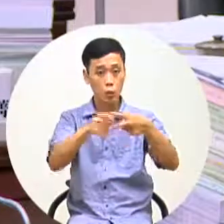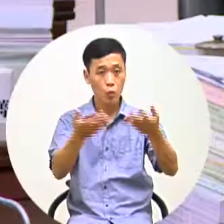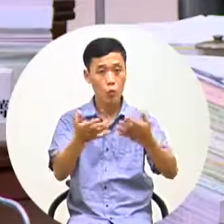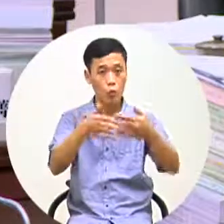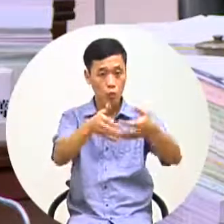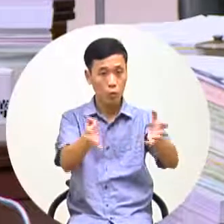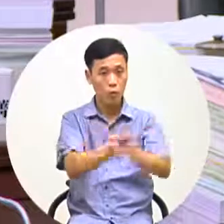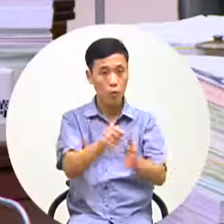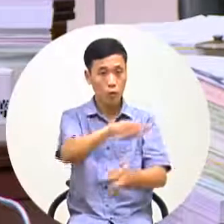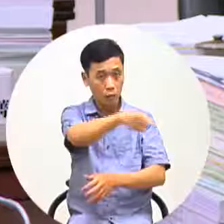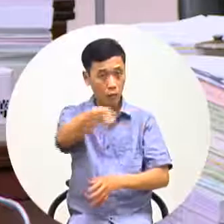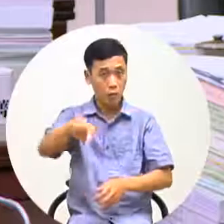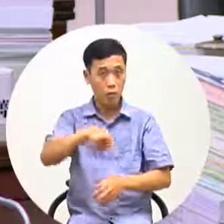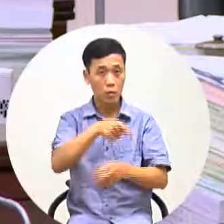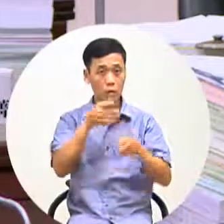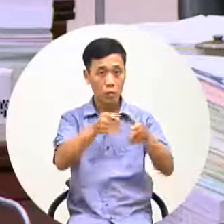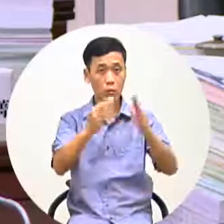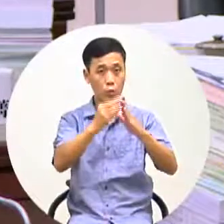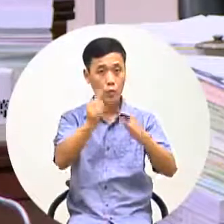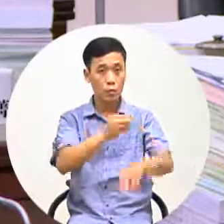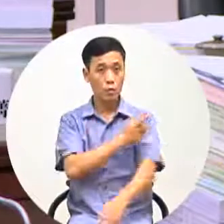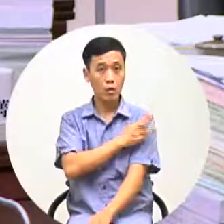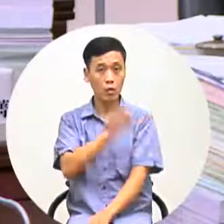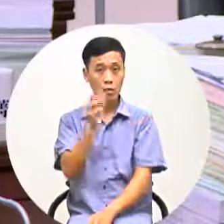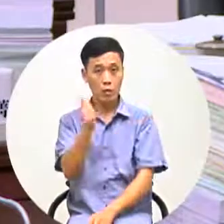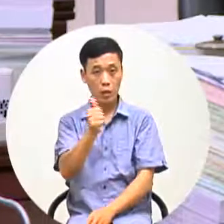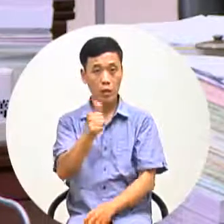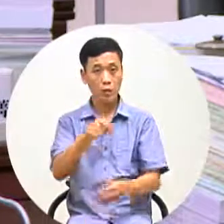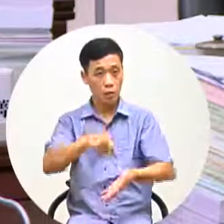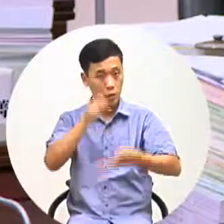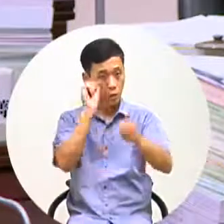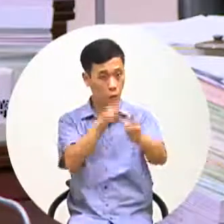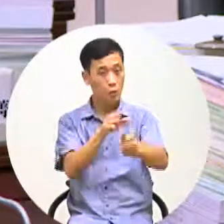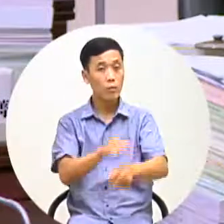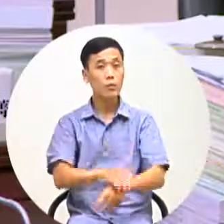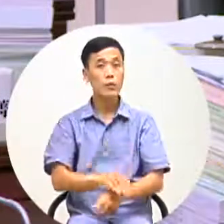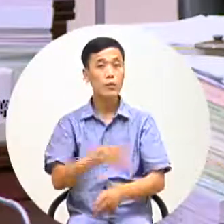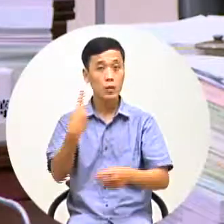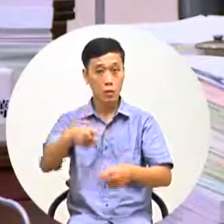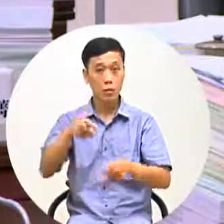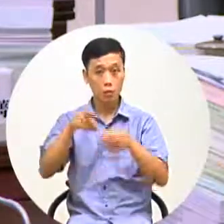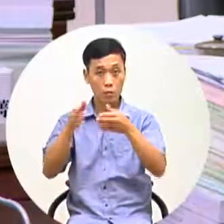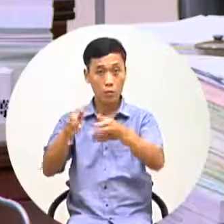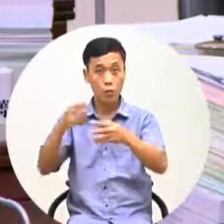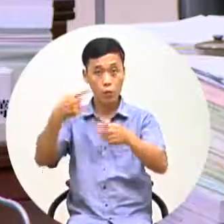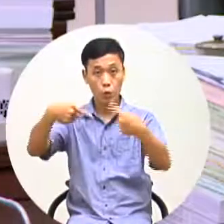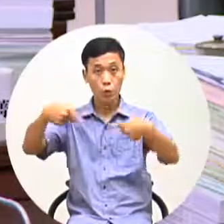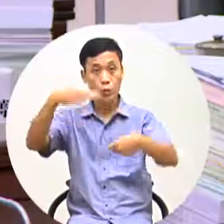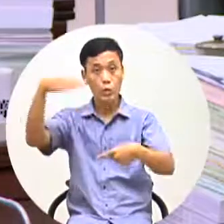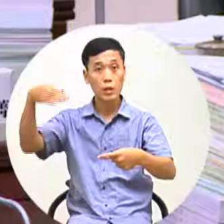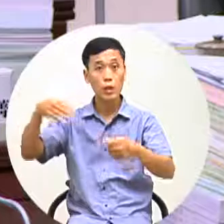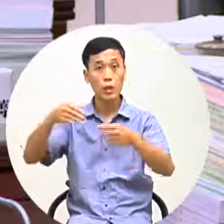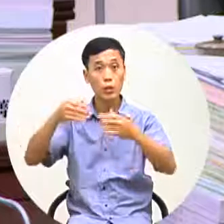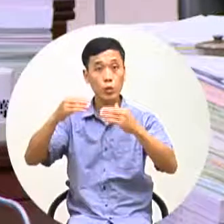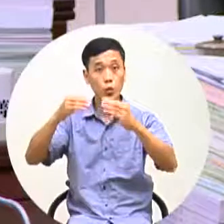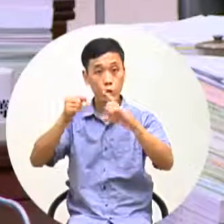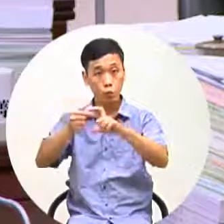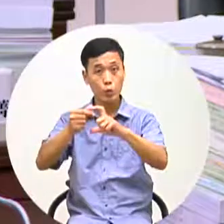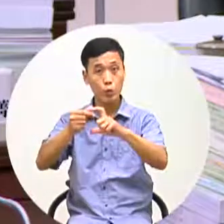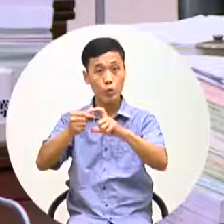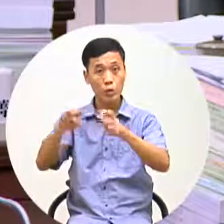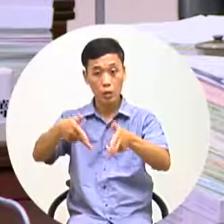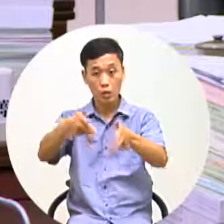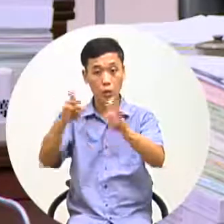出来哈。另外呢，古山区青海桥，我也知道赵局长很急的希